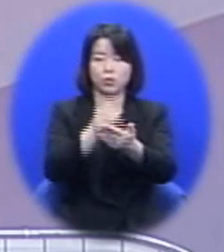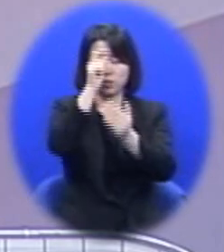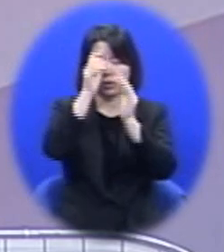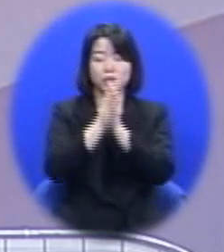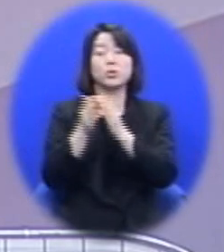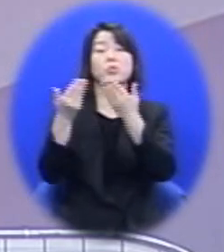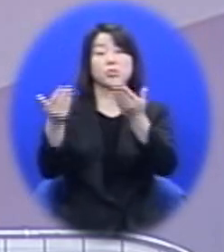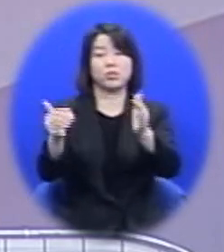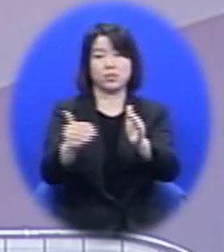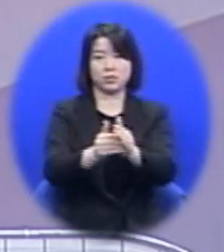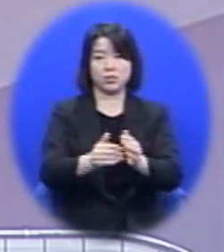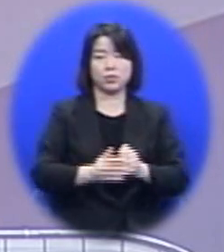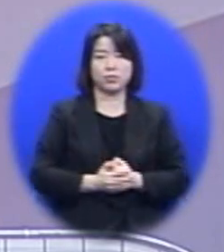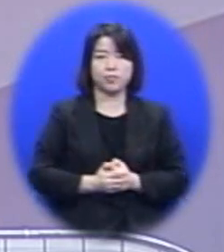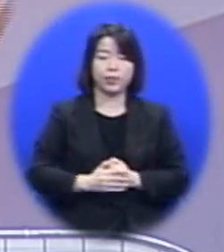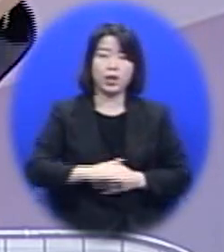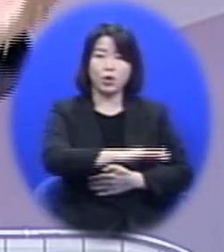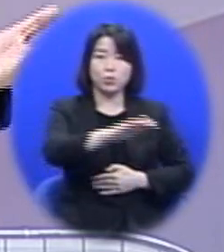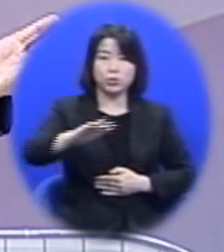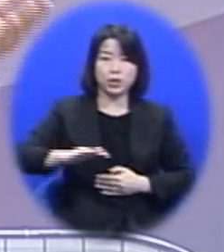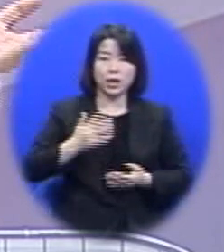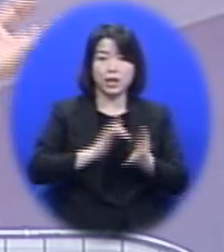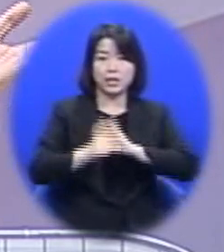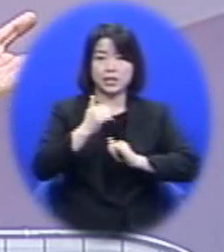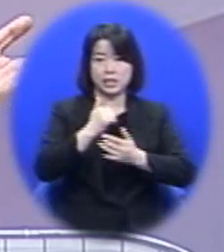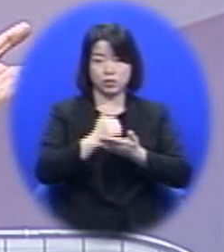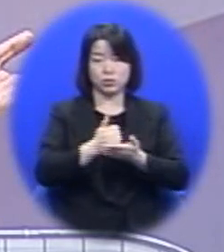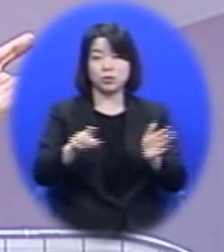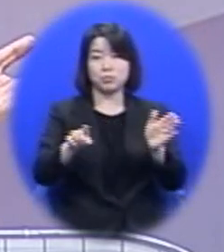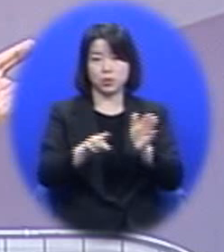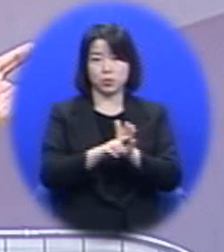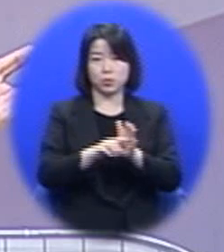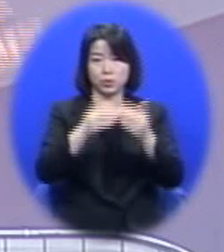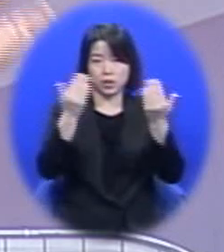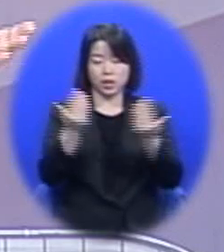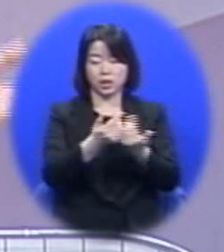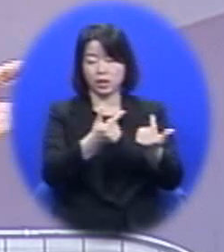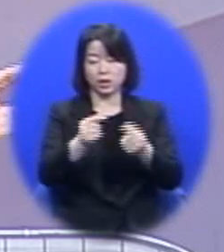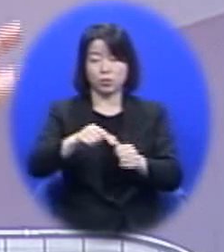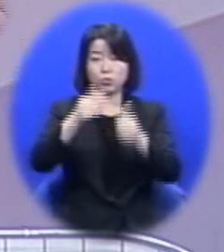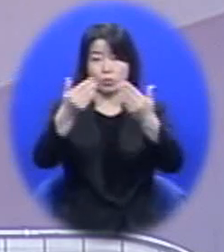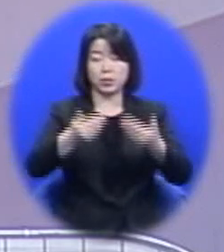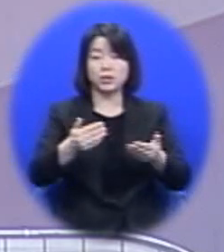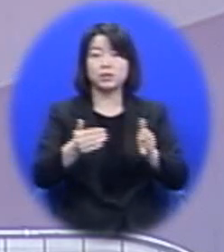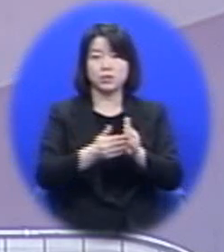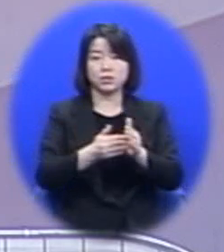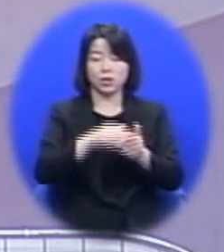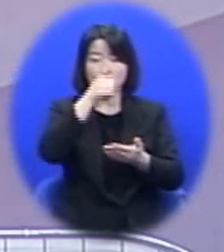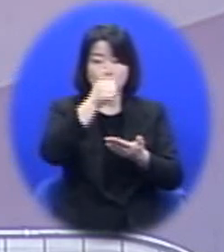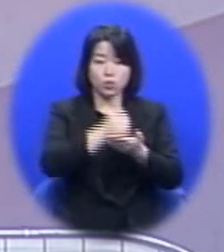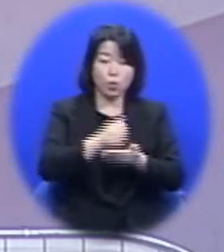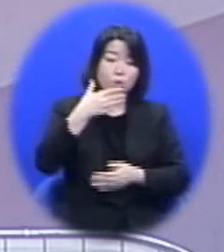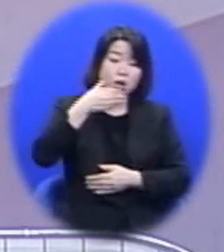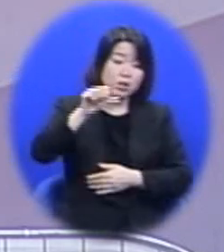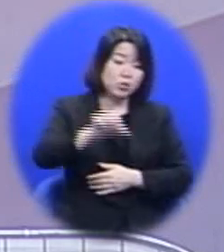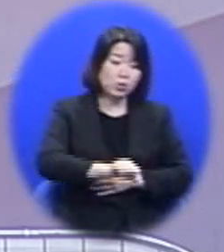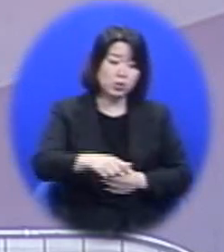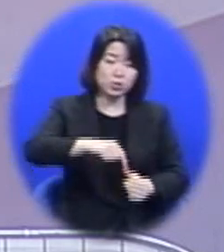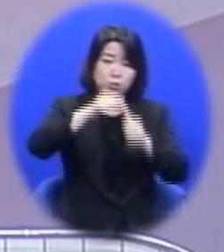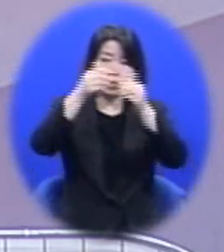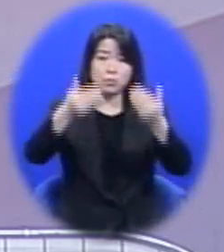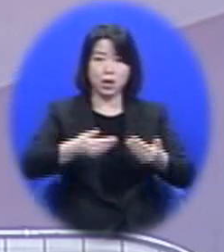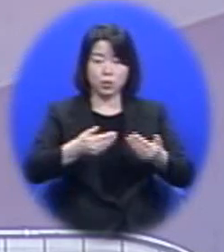겁니다. 여러분 우리가 예수 믿고 다 구원 받았어요. 죄와 저주에서 건진받고 지옥의